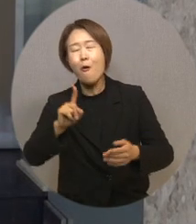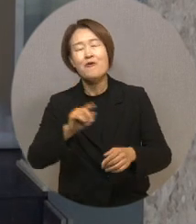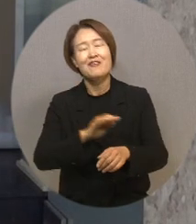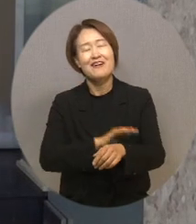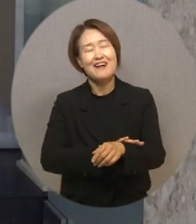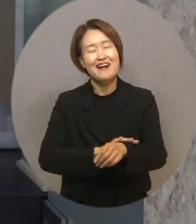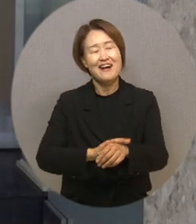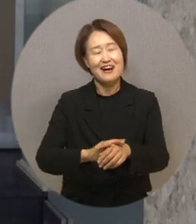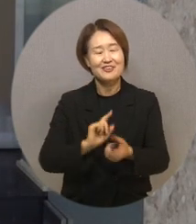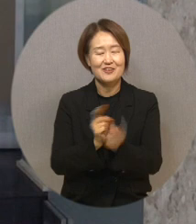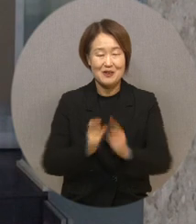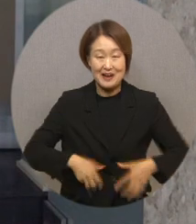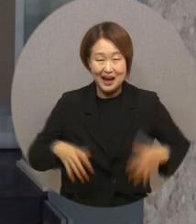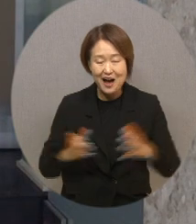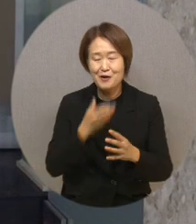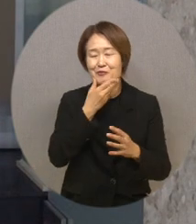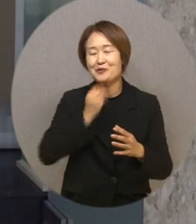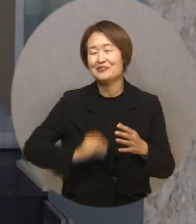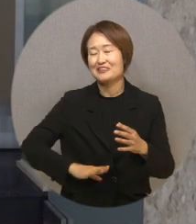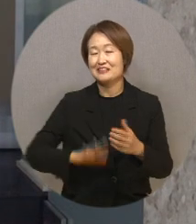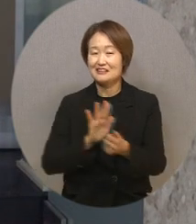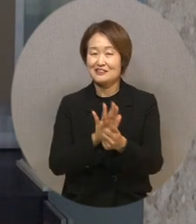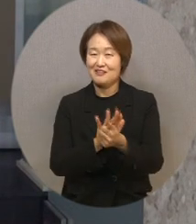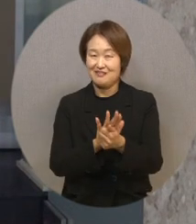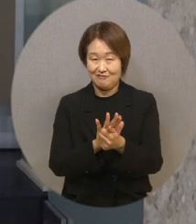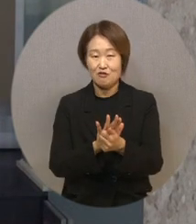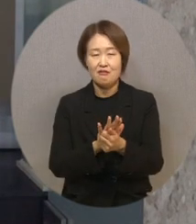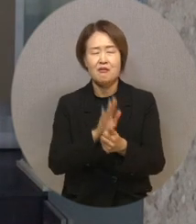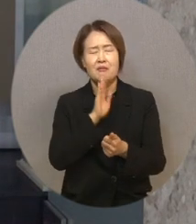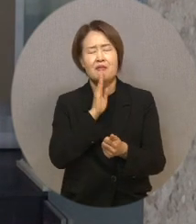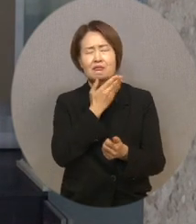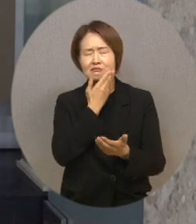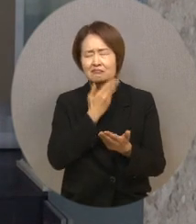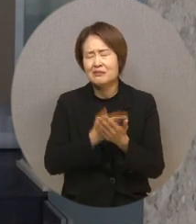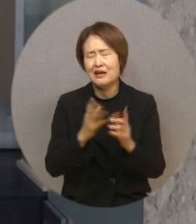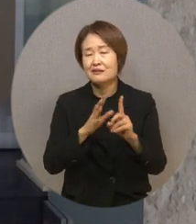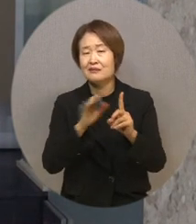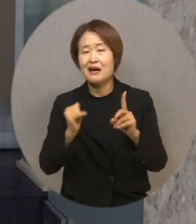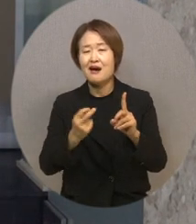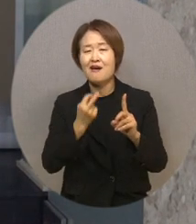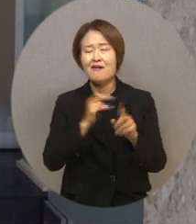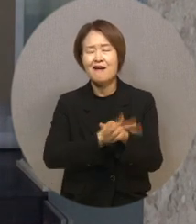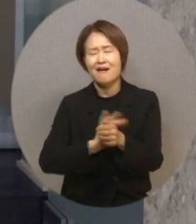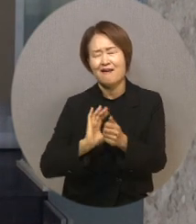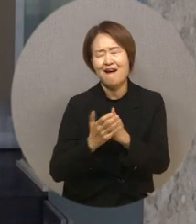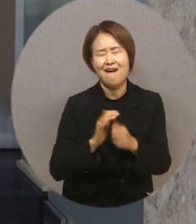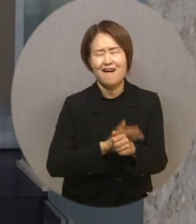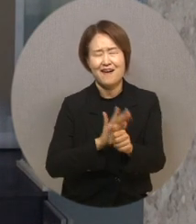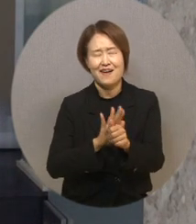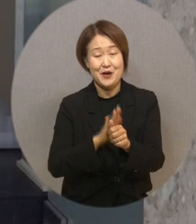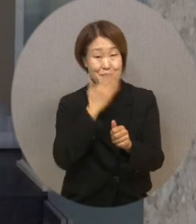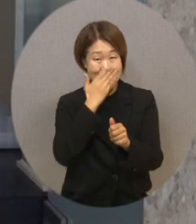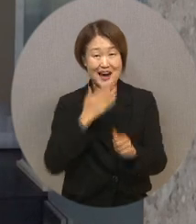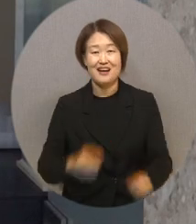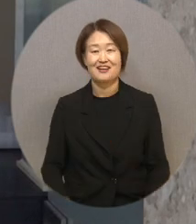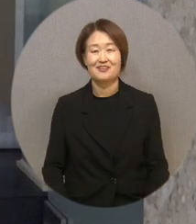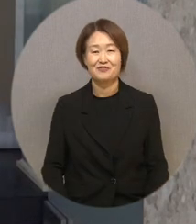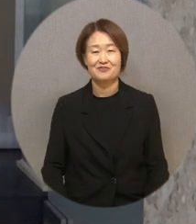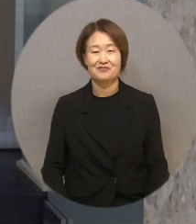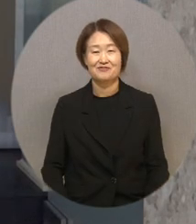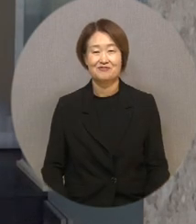민관 협력 긴급 복지 지원이 소중한 한 사람의 생명을 지킬 수 있었습니다. 복지TV